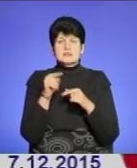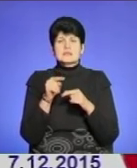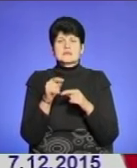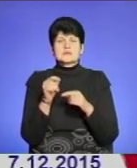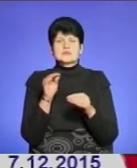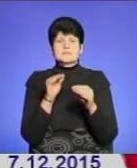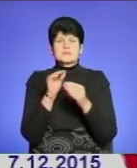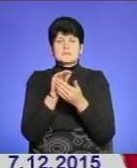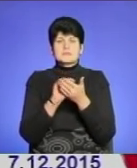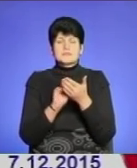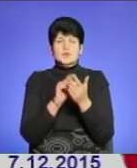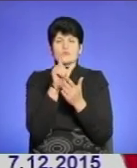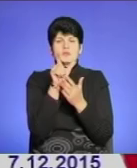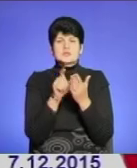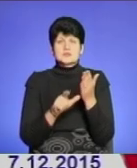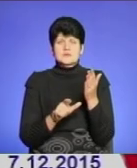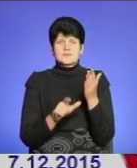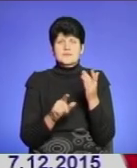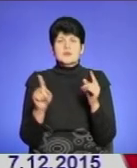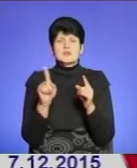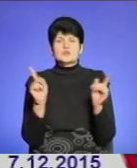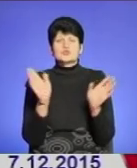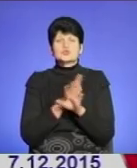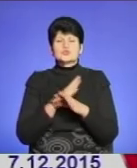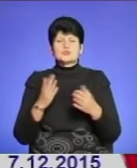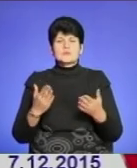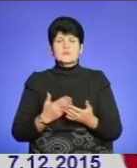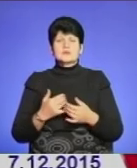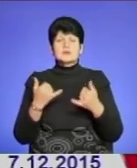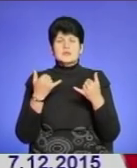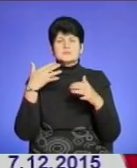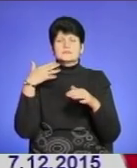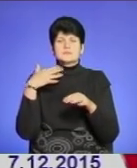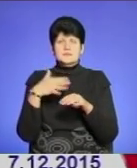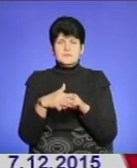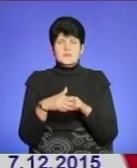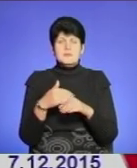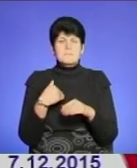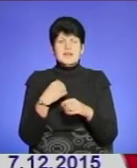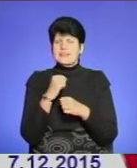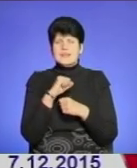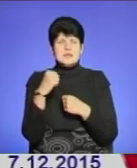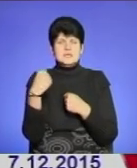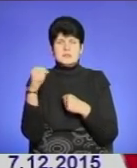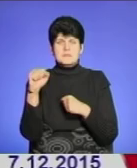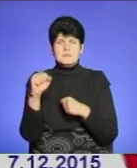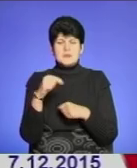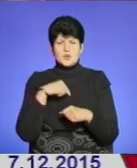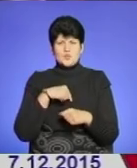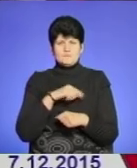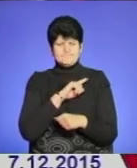складаємо вірші. І щоб доля нарешті збагнула, ми не зламні, ми духом